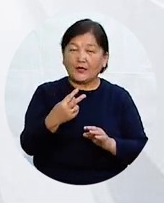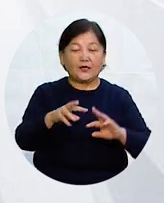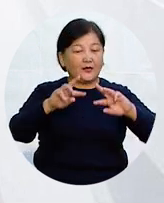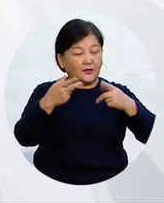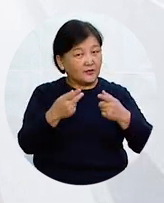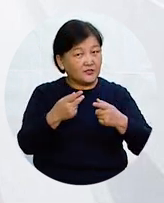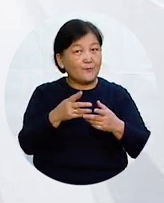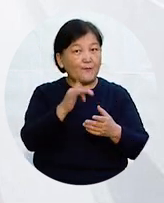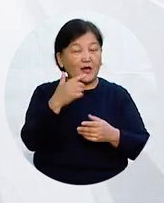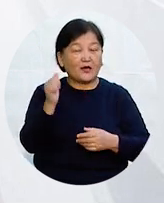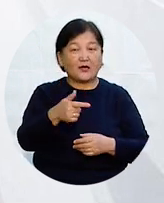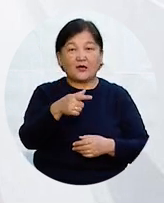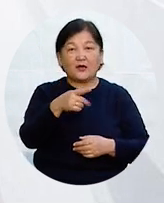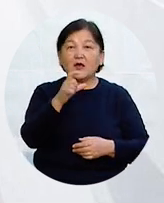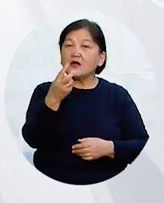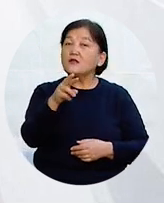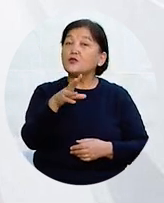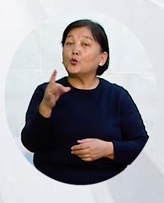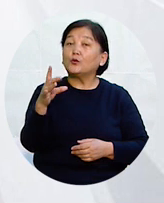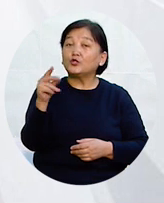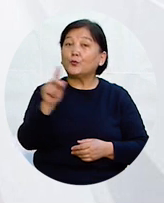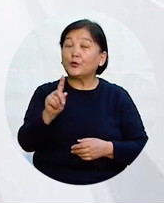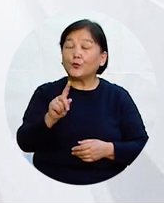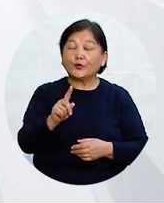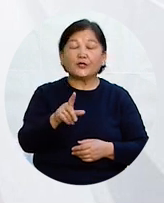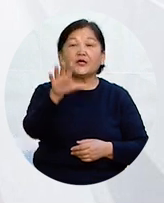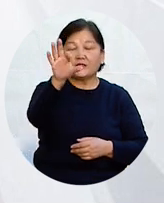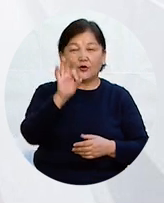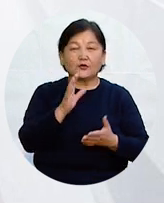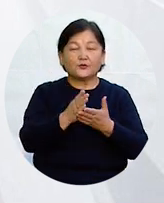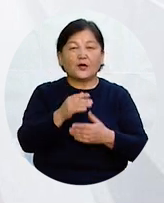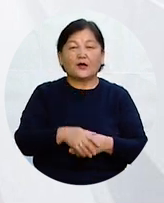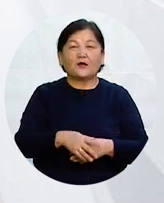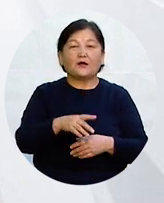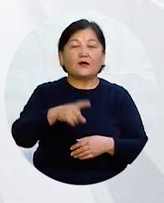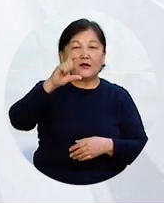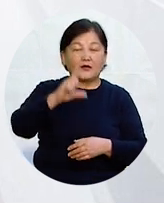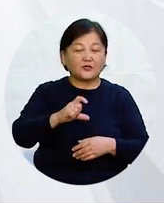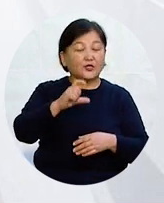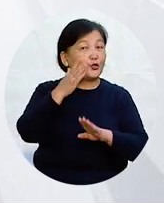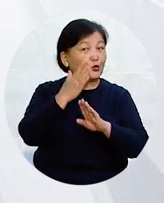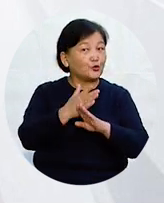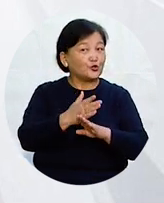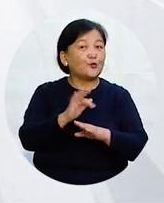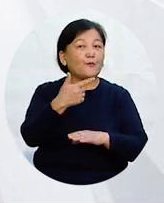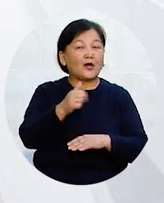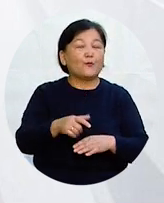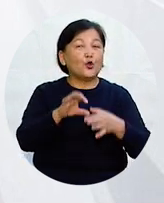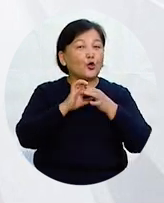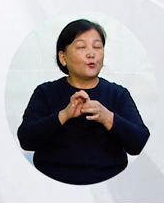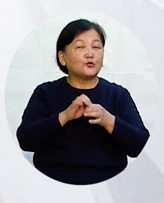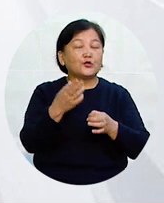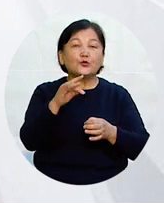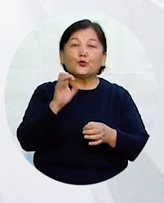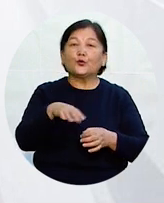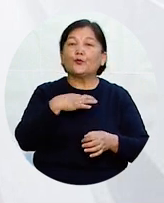нь анхааруулх үүднээс эдгээр жишээ сонгоо авсан. За ихшгэр төгссөн үгэнд холбох хэсгийн дүрм хамаагүй, ихшгэр төгссөн үгэнд ямар